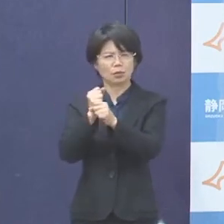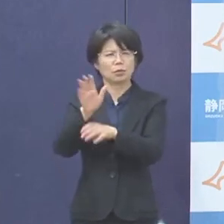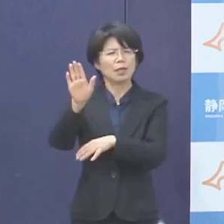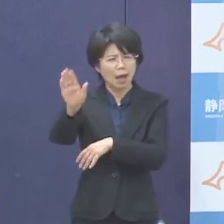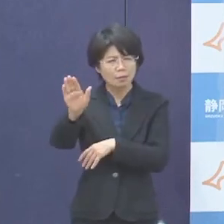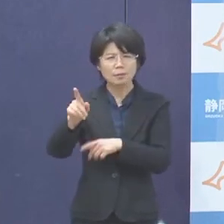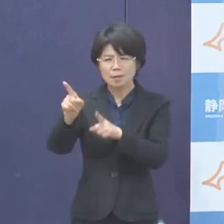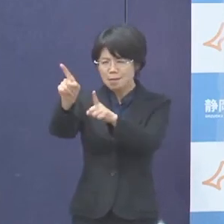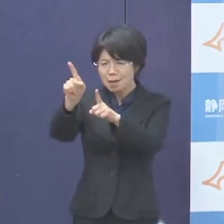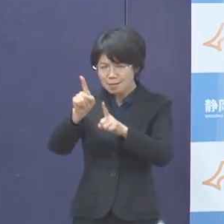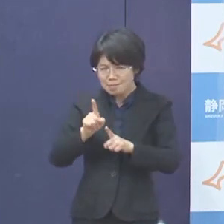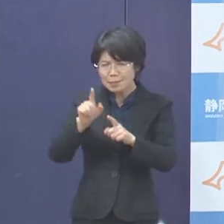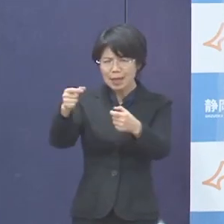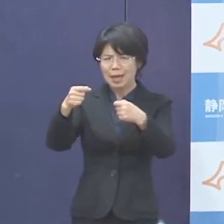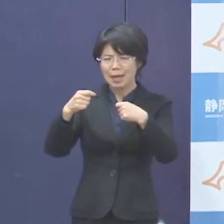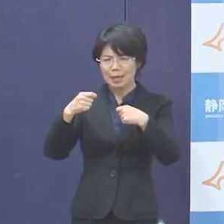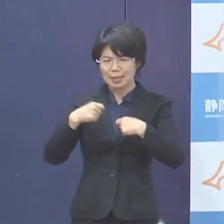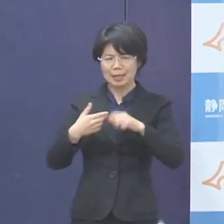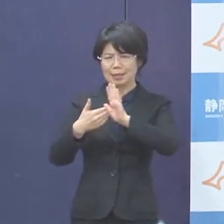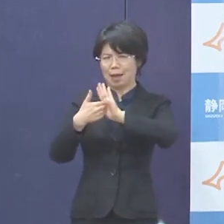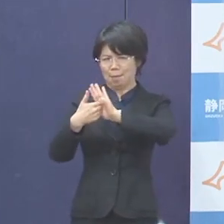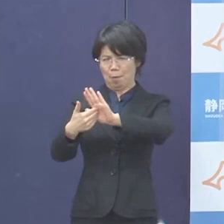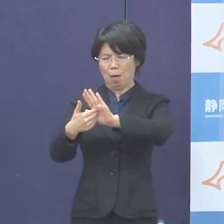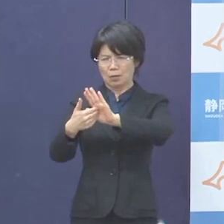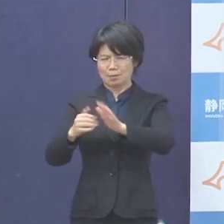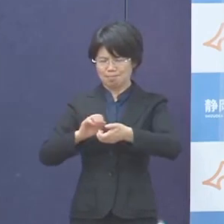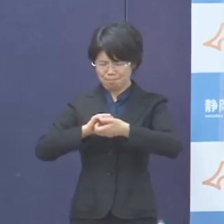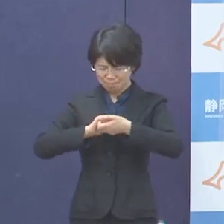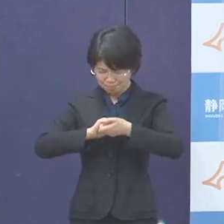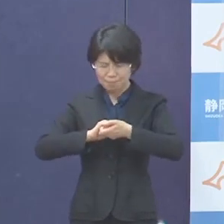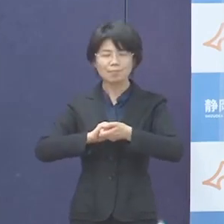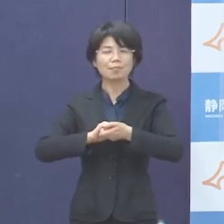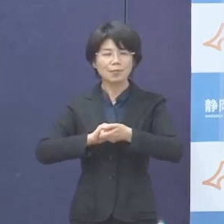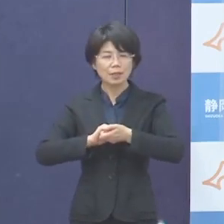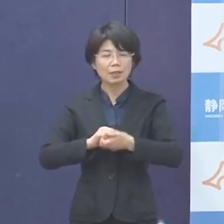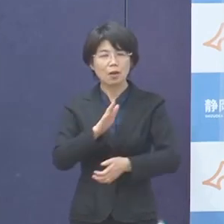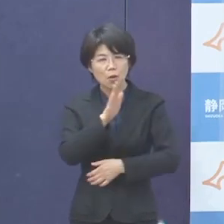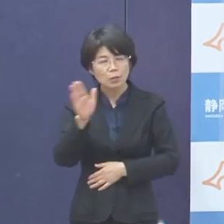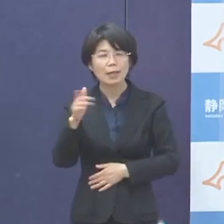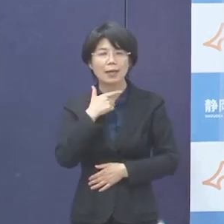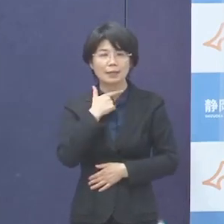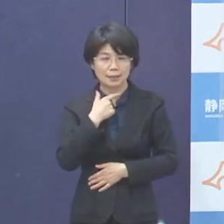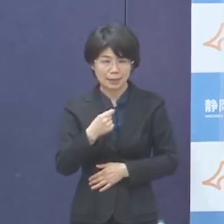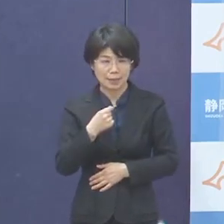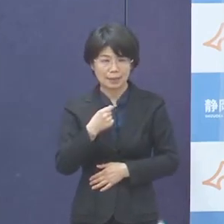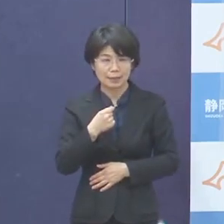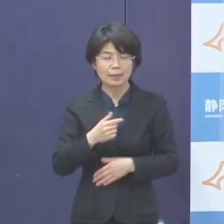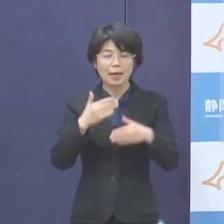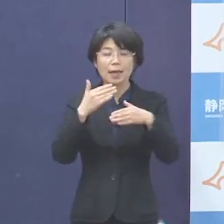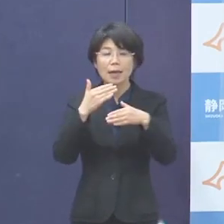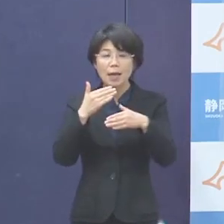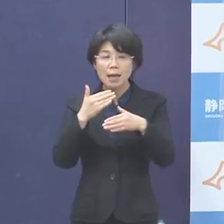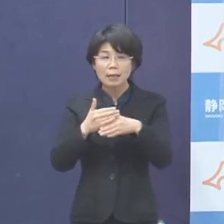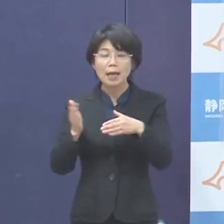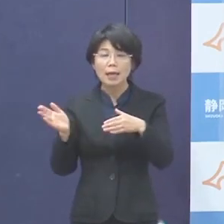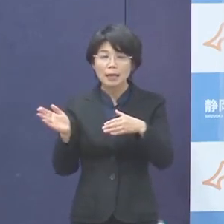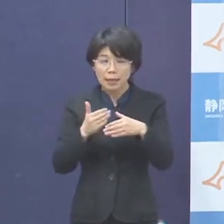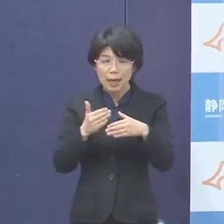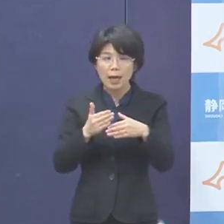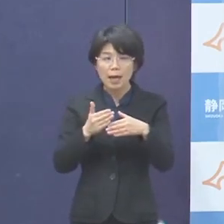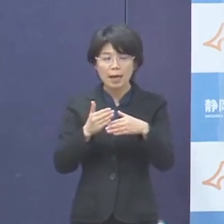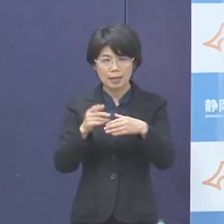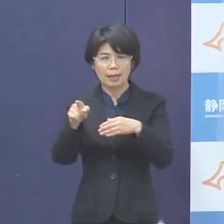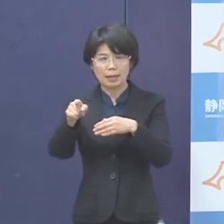染防止対策の徹底をお願いしたいということで、県からもですね、業界団体を通じて本